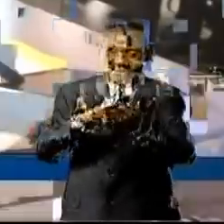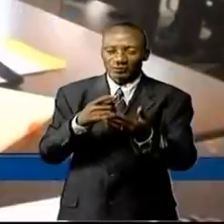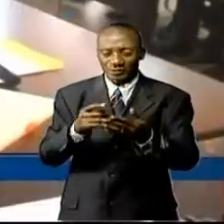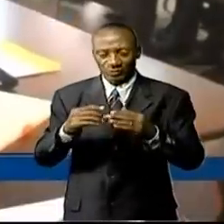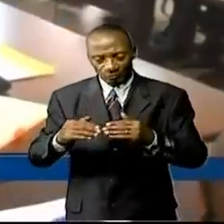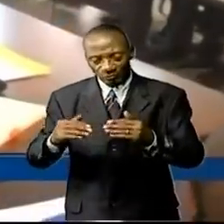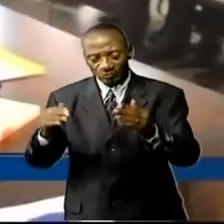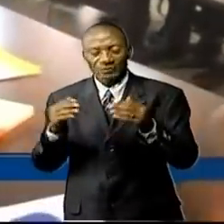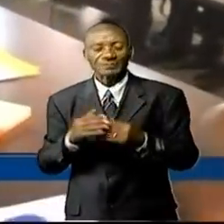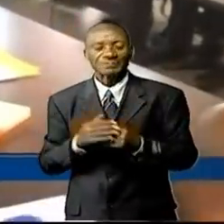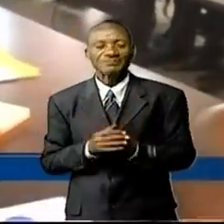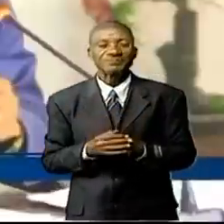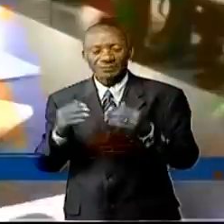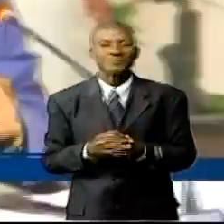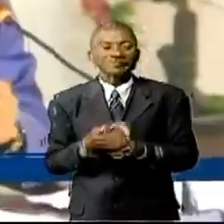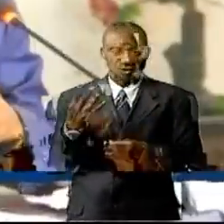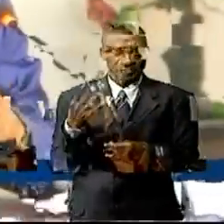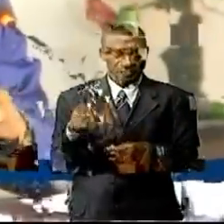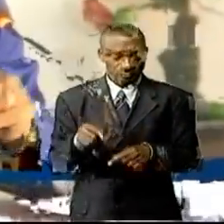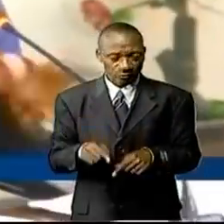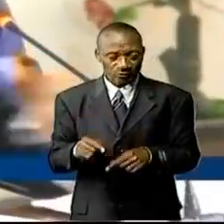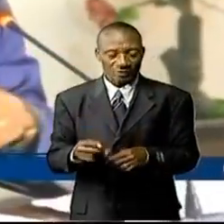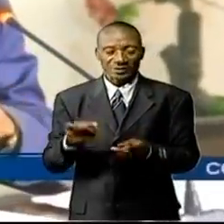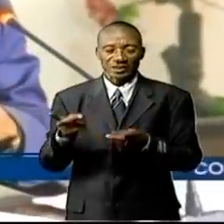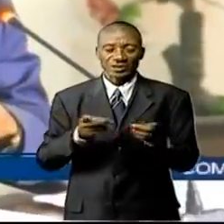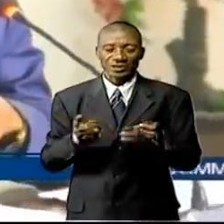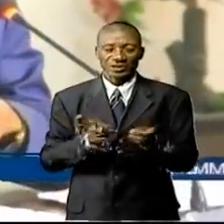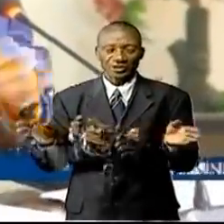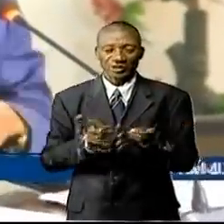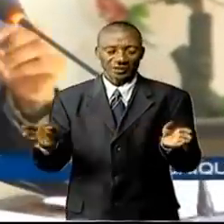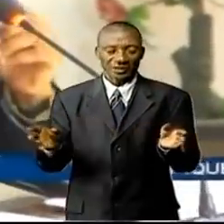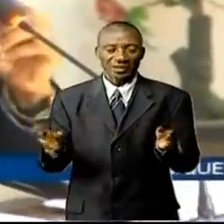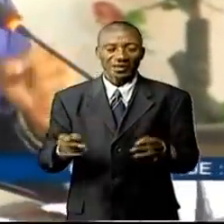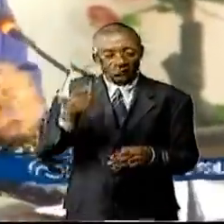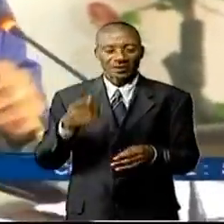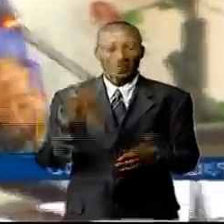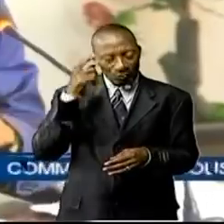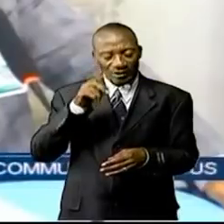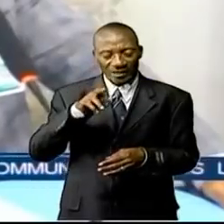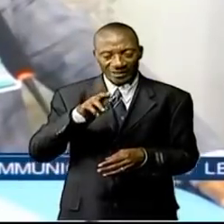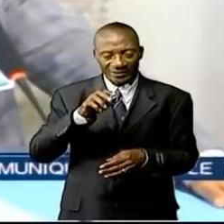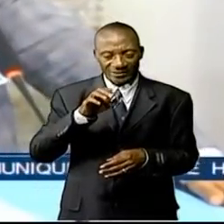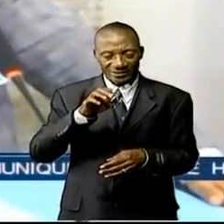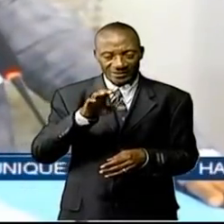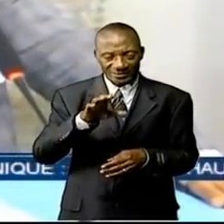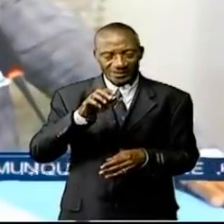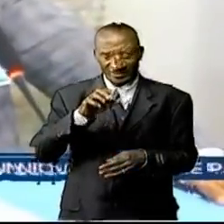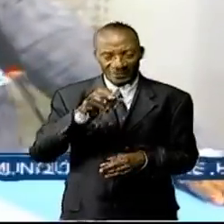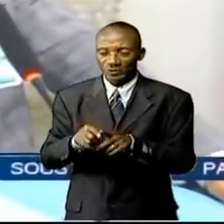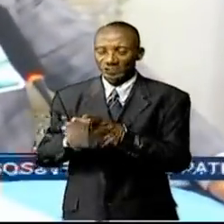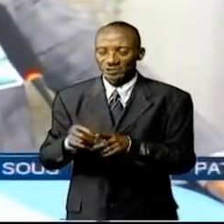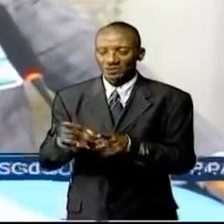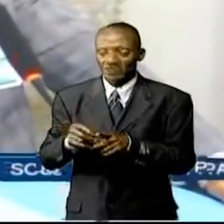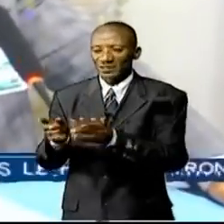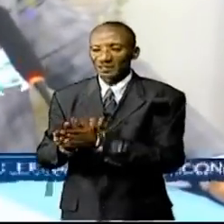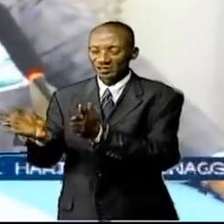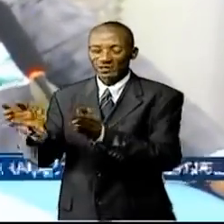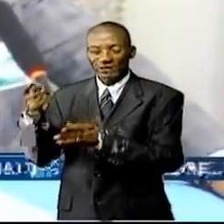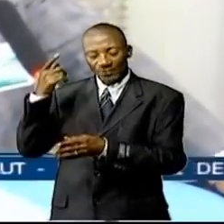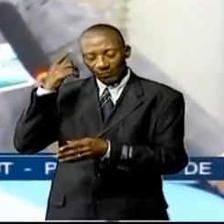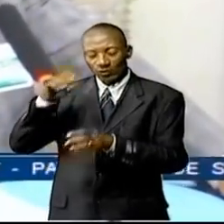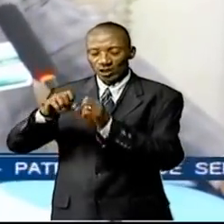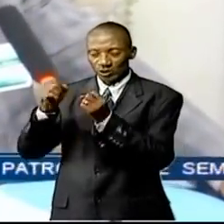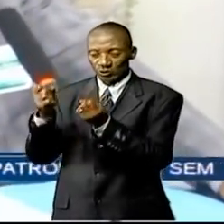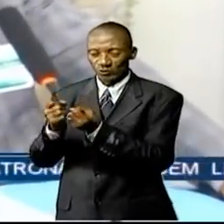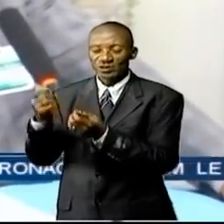7 février 2022, le directeur général AI de la RTNC, Belide Bunga, et le directeur général de la Régie des Eaux SA,